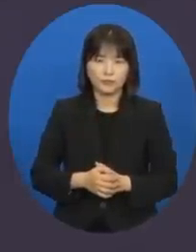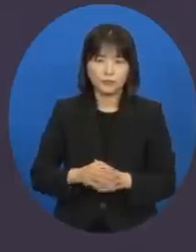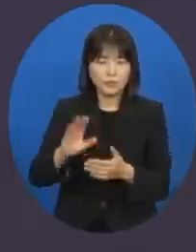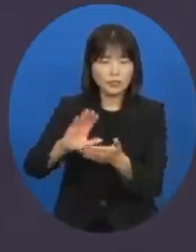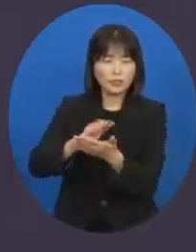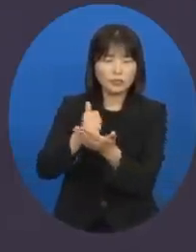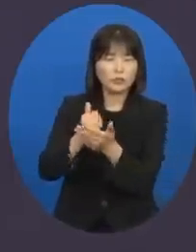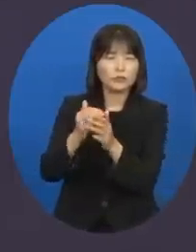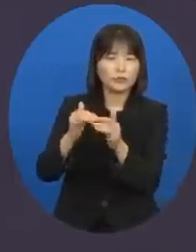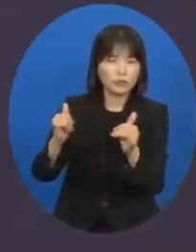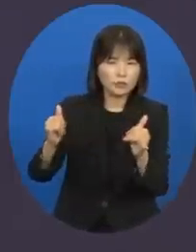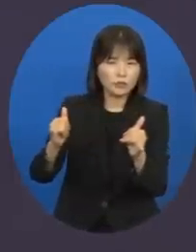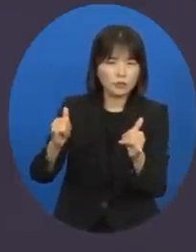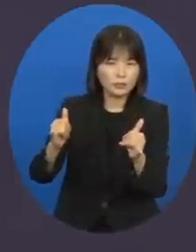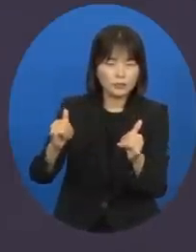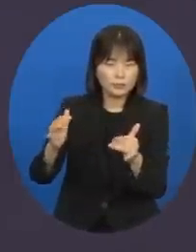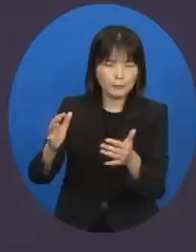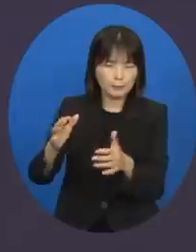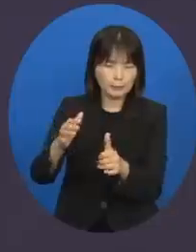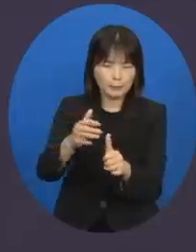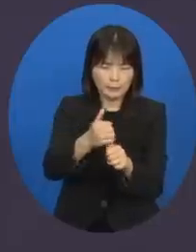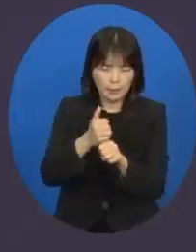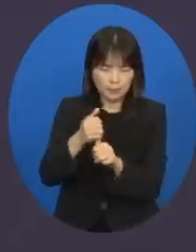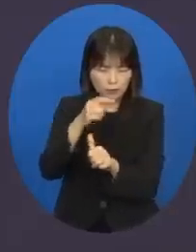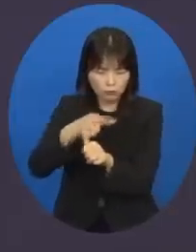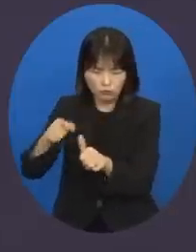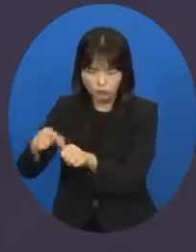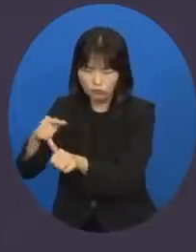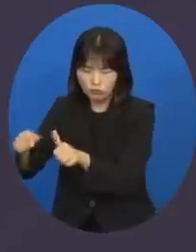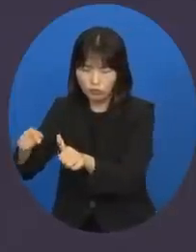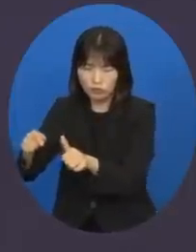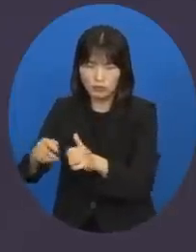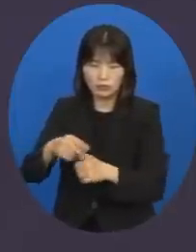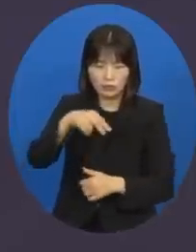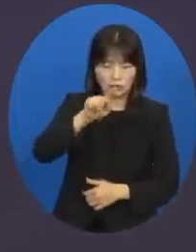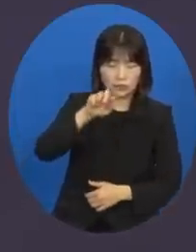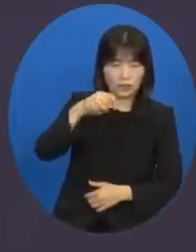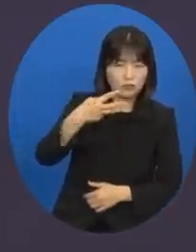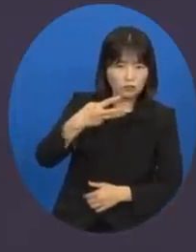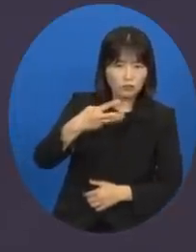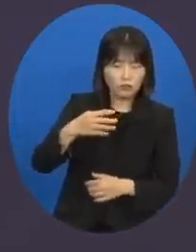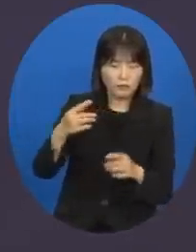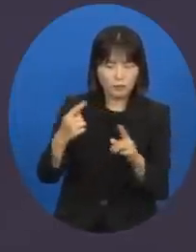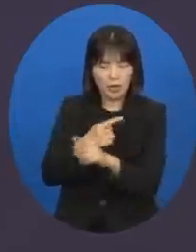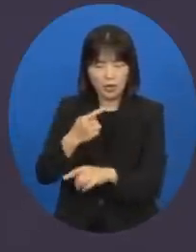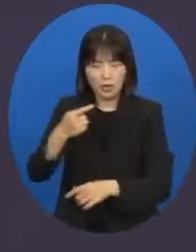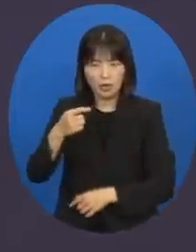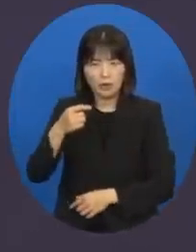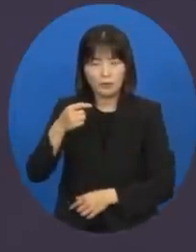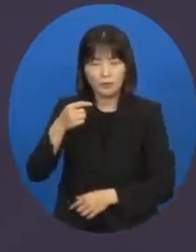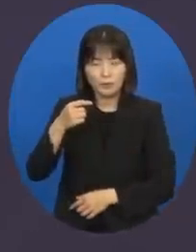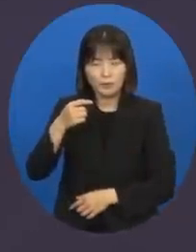그리스도인들이 그렇게 잡아서 죽이고 스데반 맞아 죽였던 그 사울이 바울된 1분도 걸리지 않았다는 거예요.